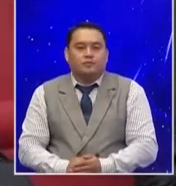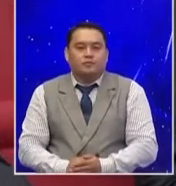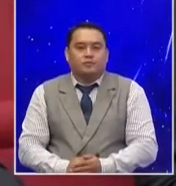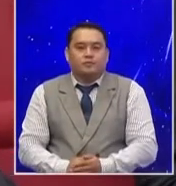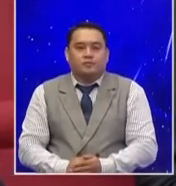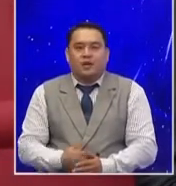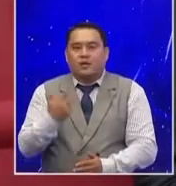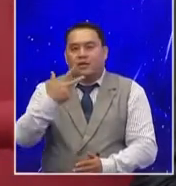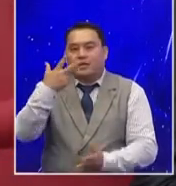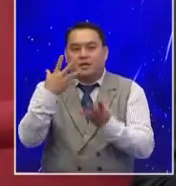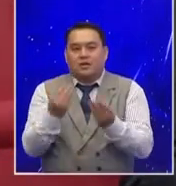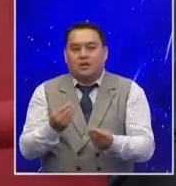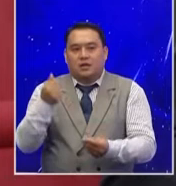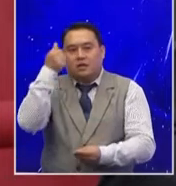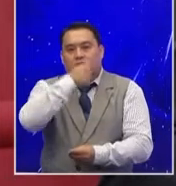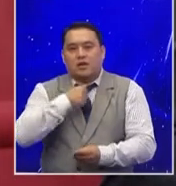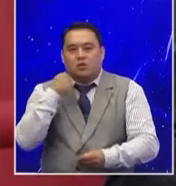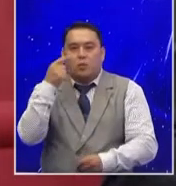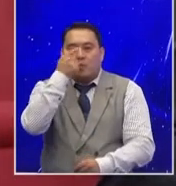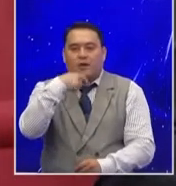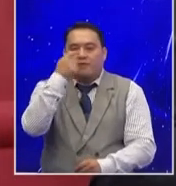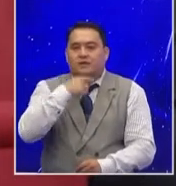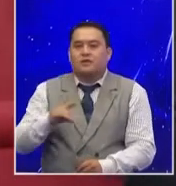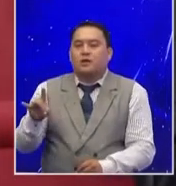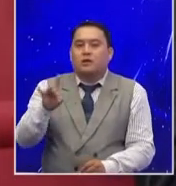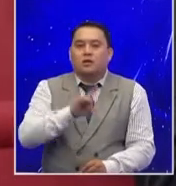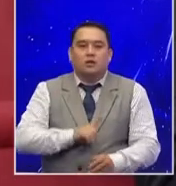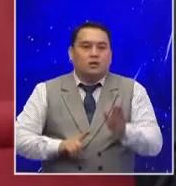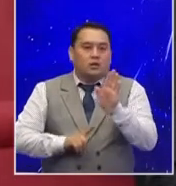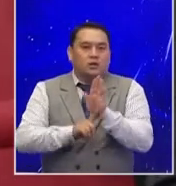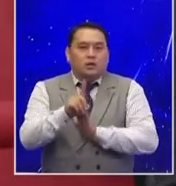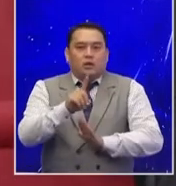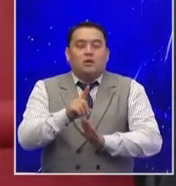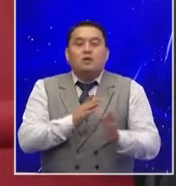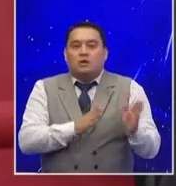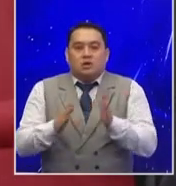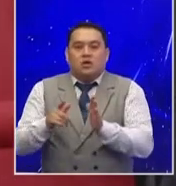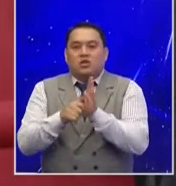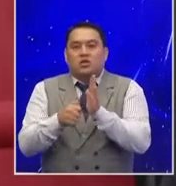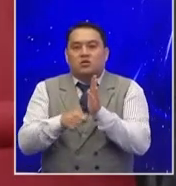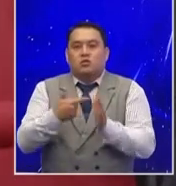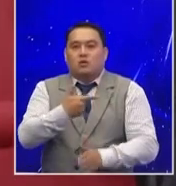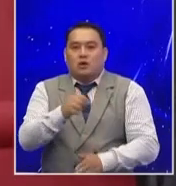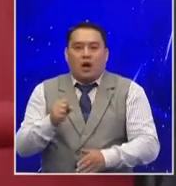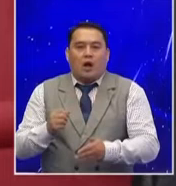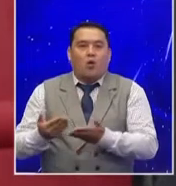дня назад началась уборка кукурузы в Панфиловском и Югорском районах. Пока 600 гектаров брали,